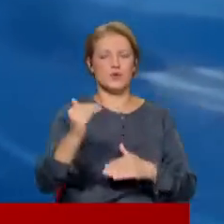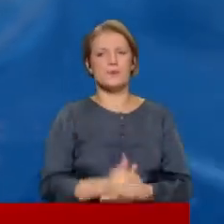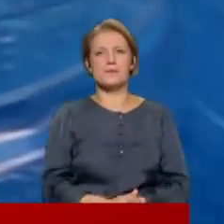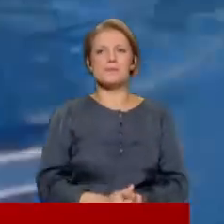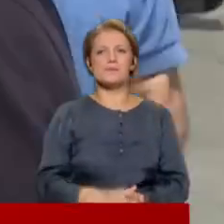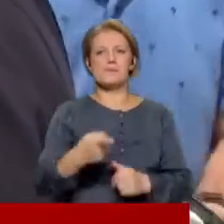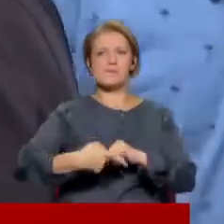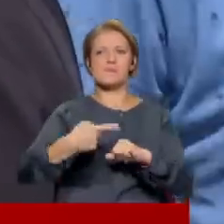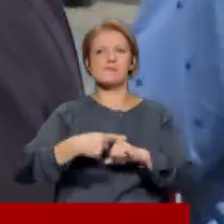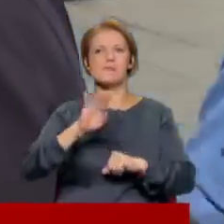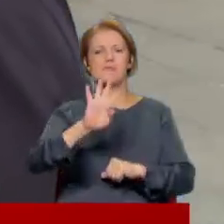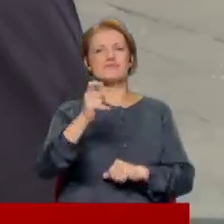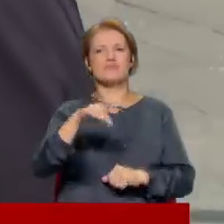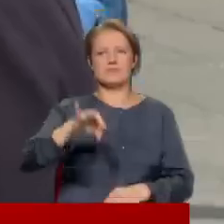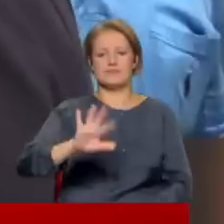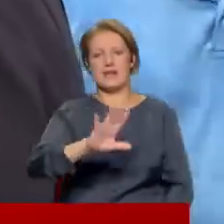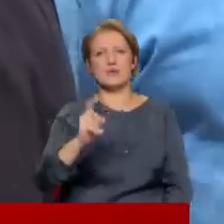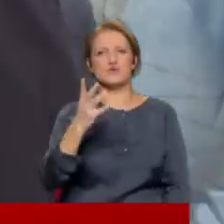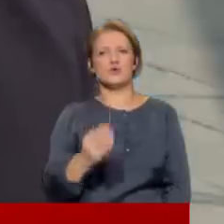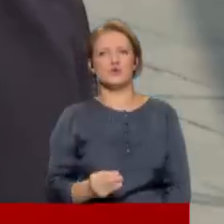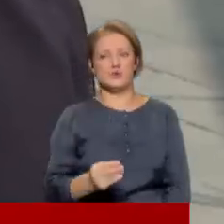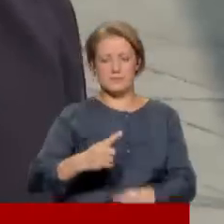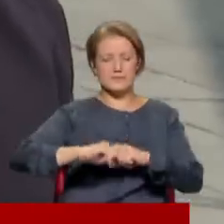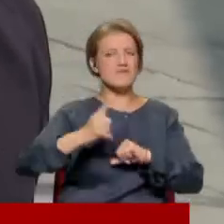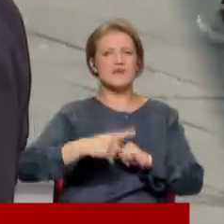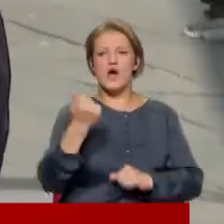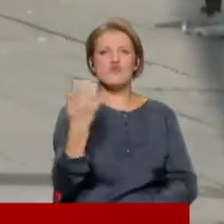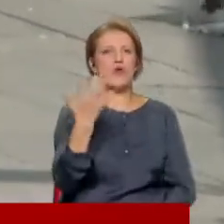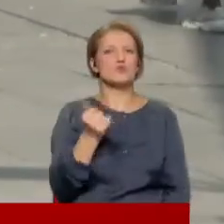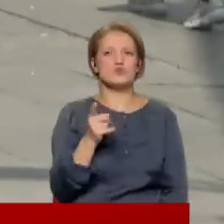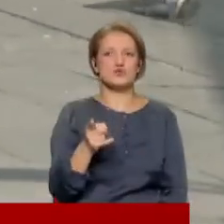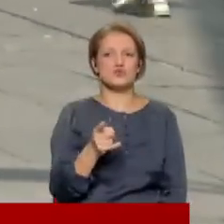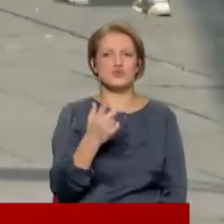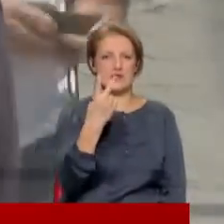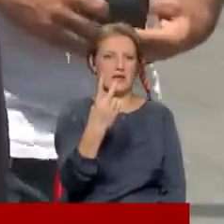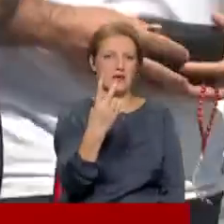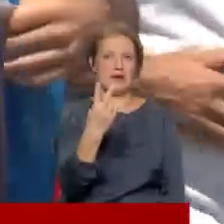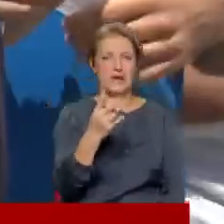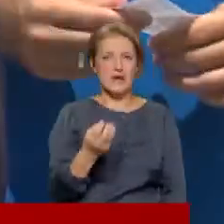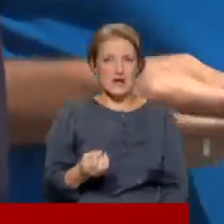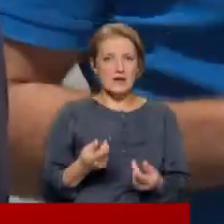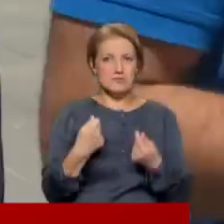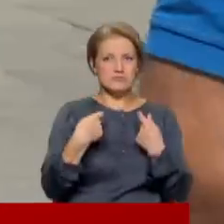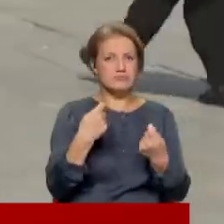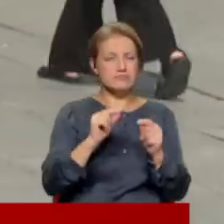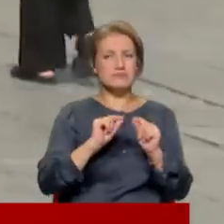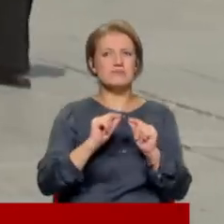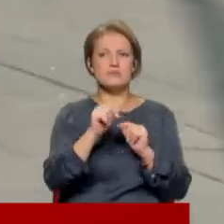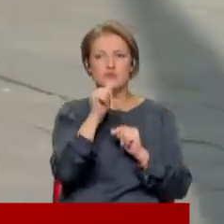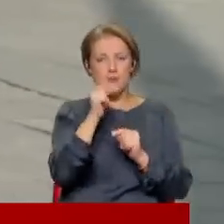çıkıyor. Geçen hafta 49'du, şimdi 59 oldu. Haftada kaç damacana alıyorsunuz? 2. Yetiştirebiliyor musunuz suya